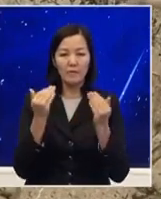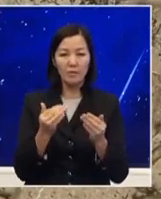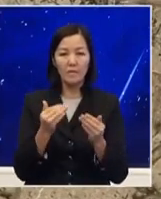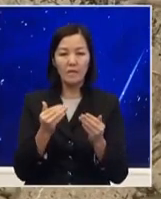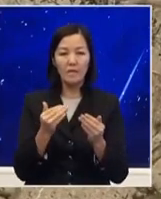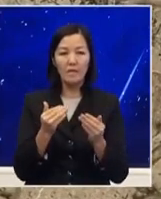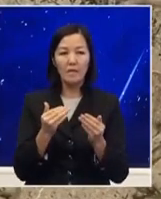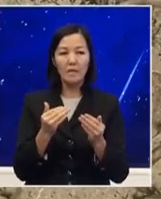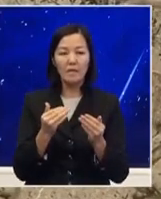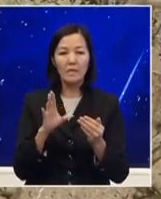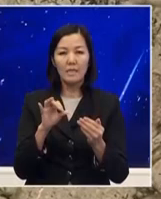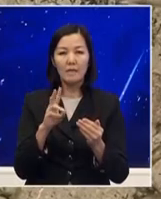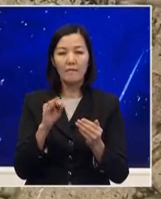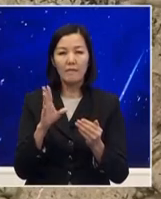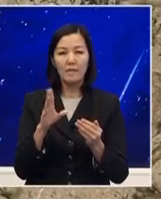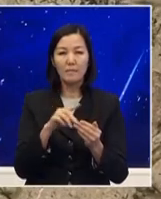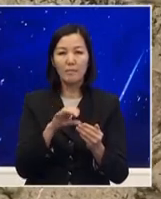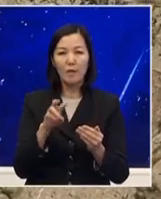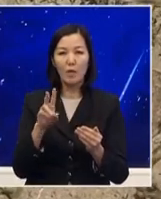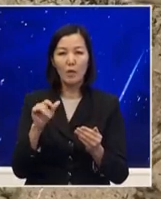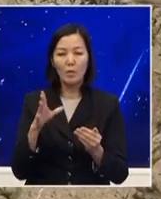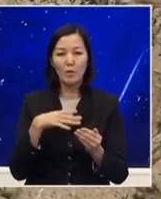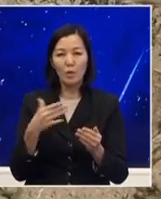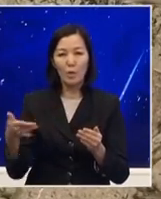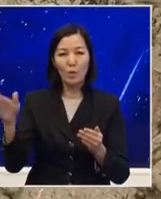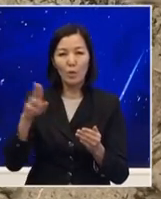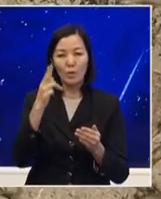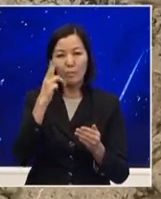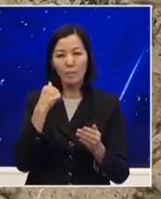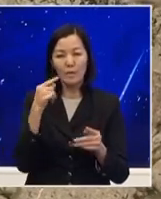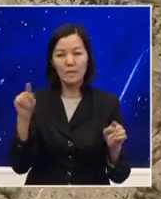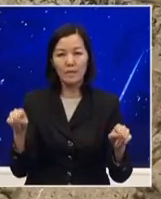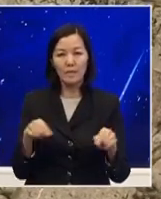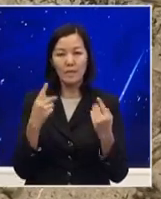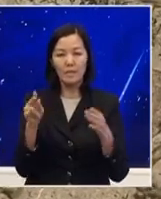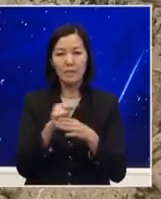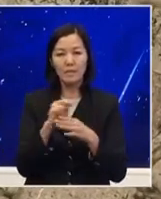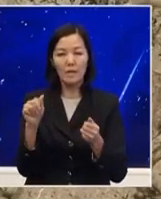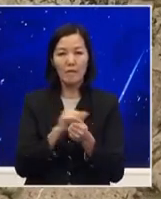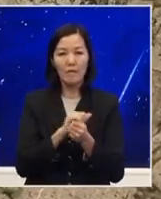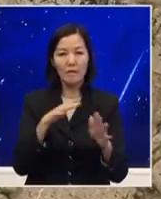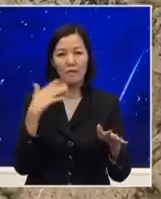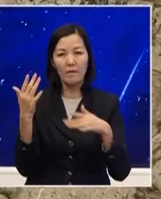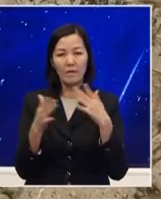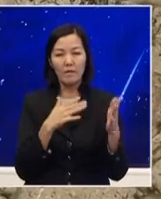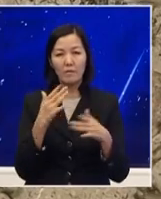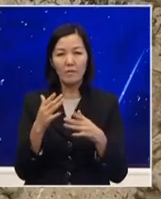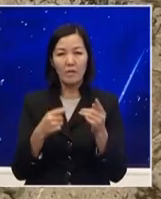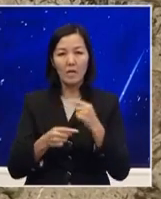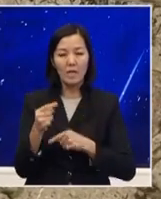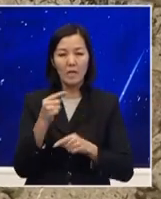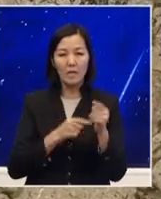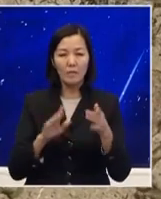известно, яблоня сиверса миллионы лет адаптировалась к горным местностям. Она устойчива к ветродую, к засухе, поэтому мы просто вернули ее к родным